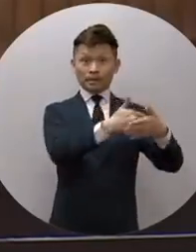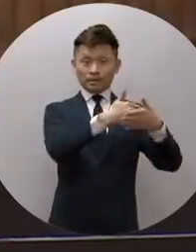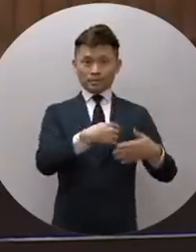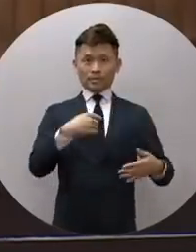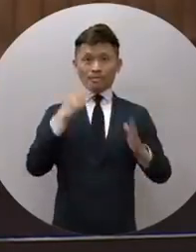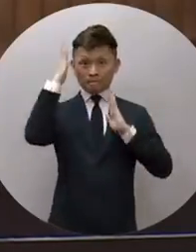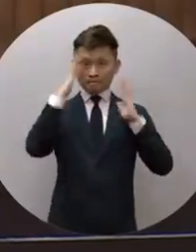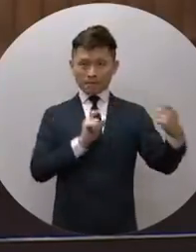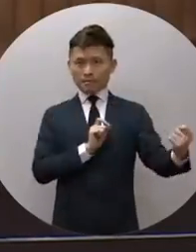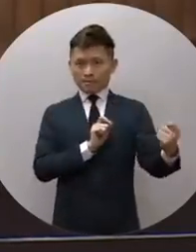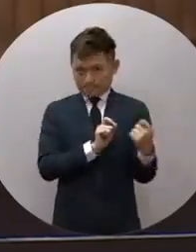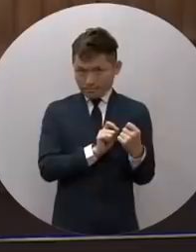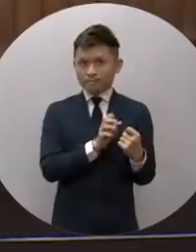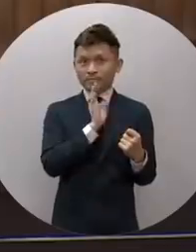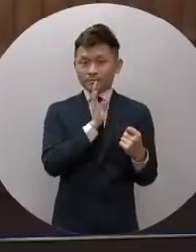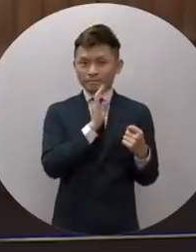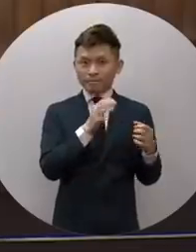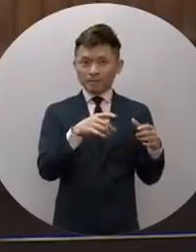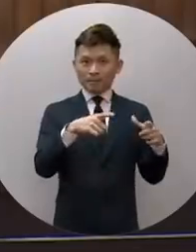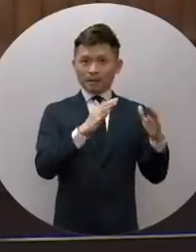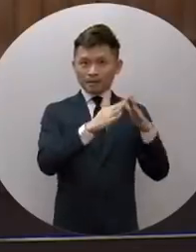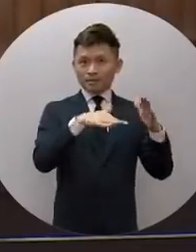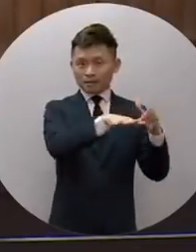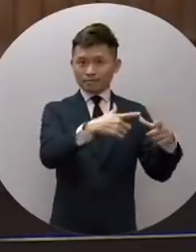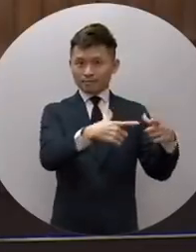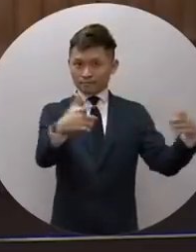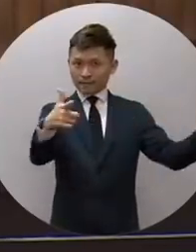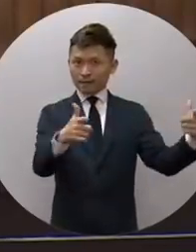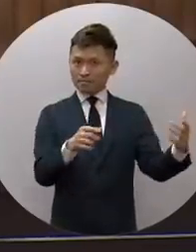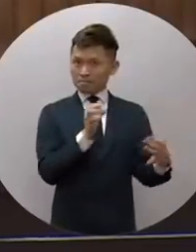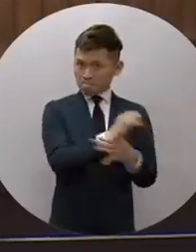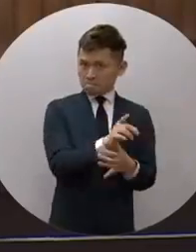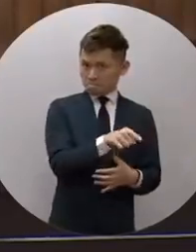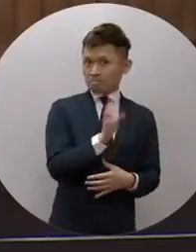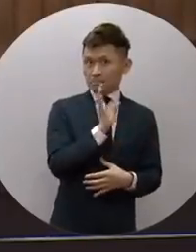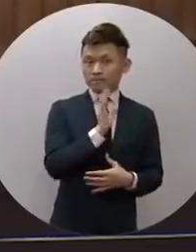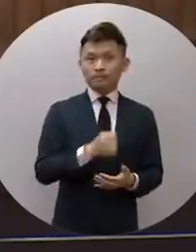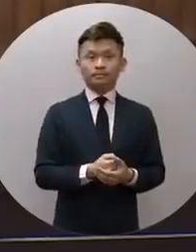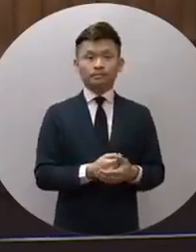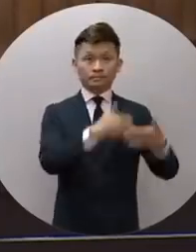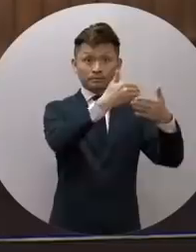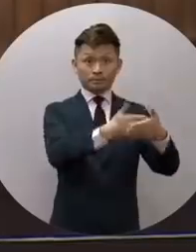接近，是个巨大的市场。我们希望能从中